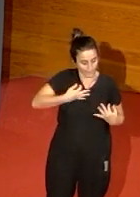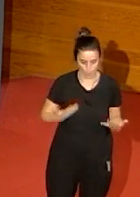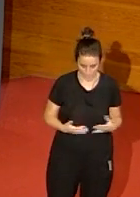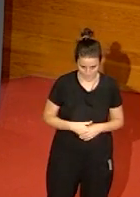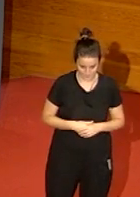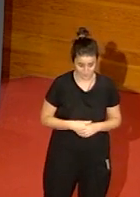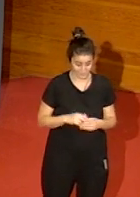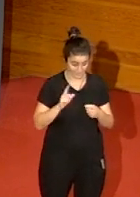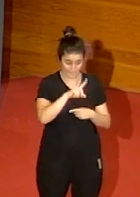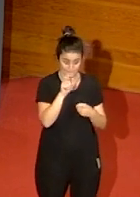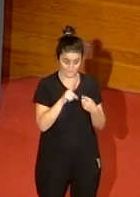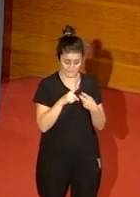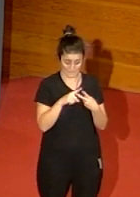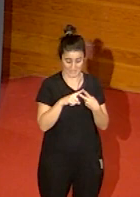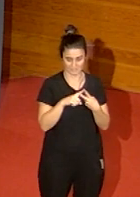galdera,